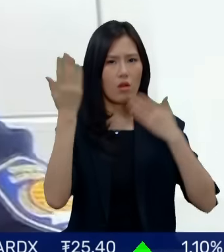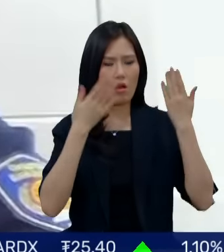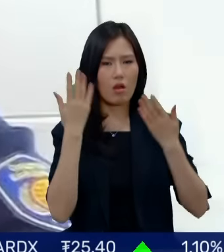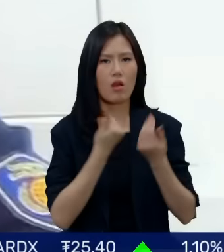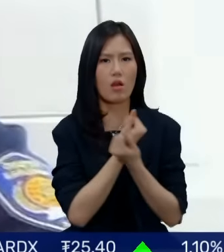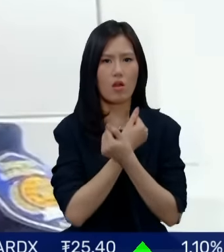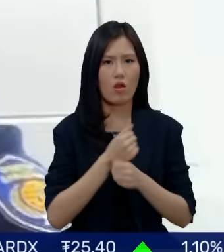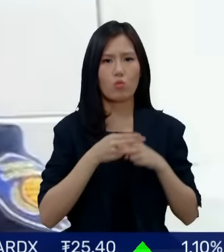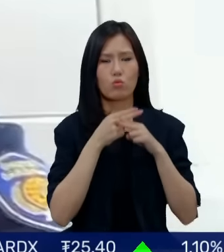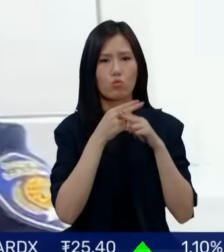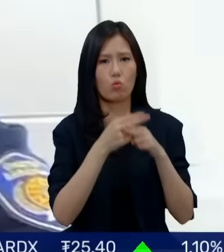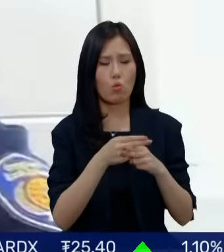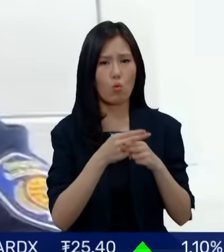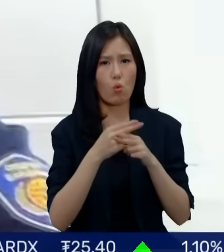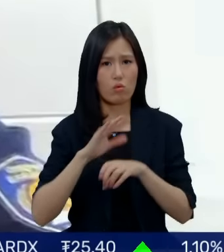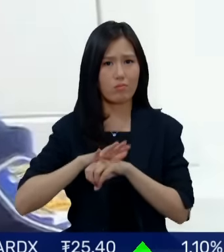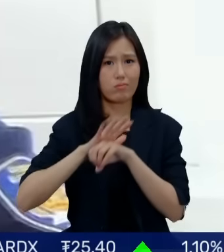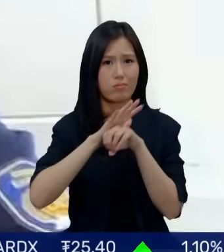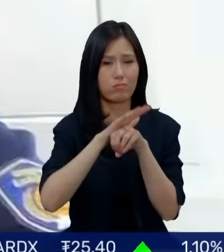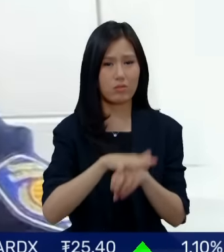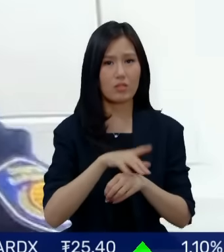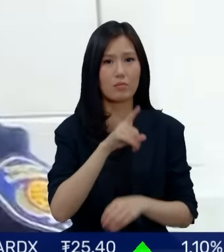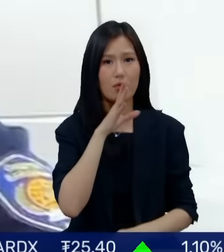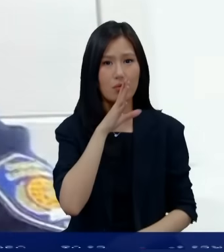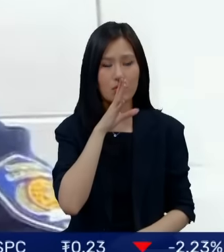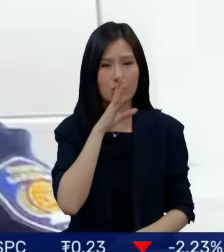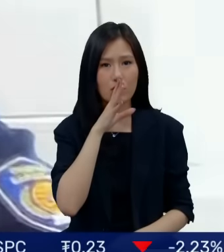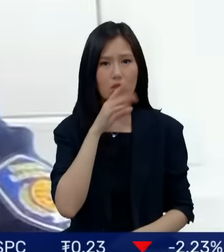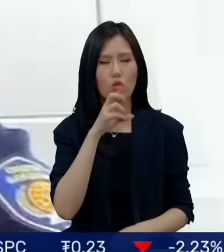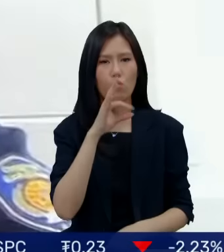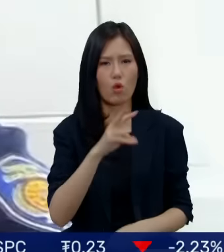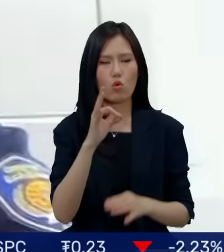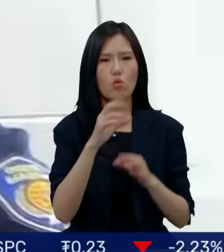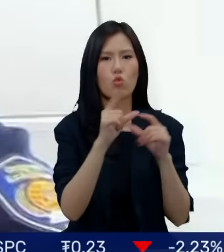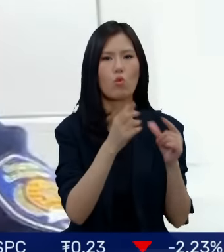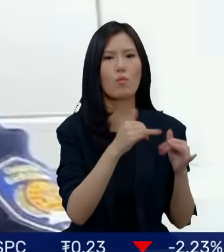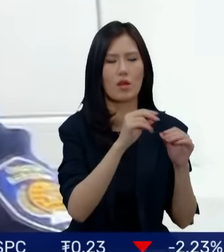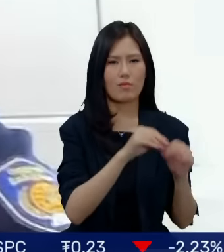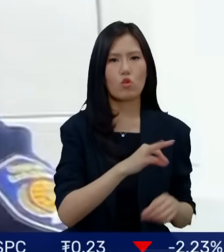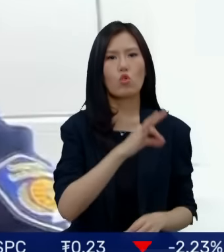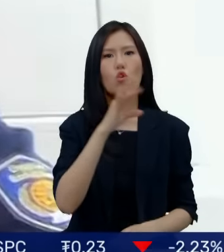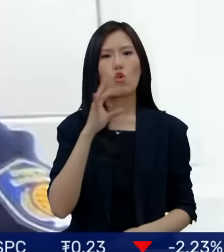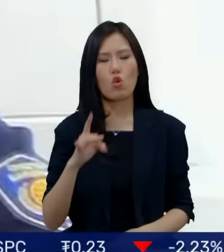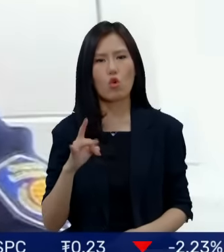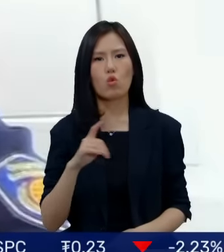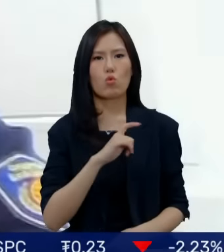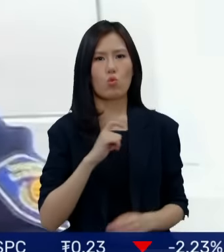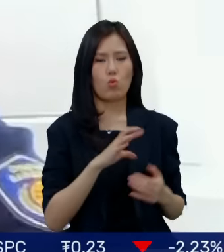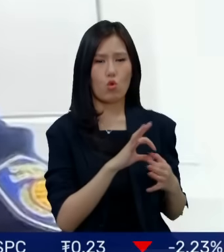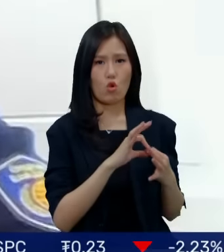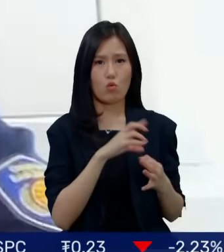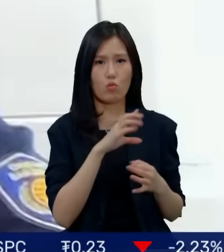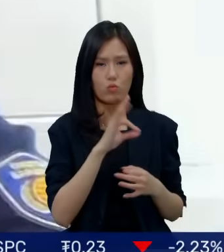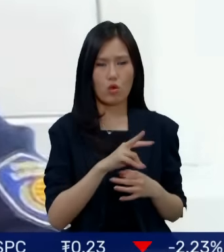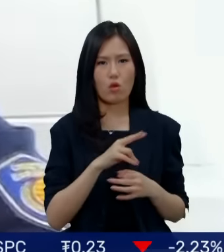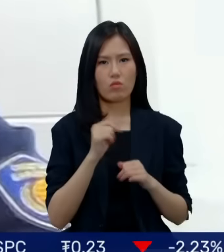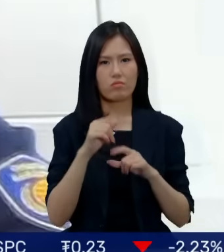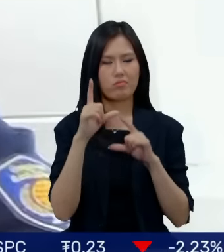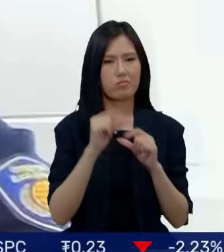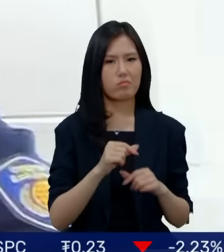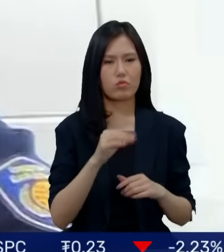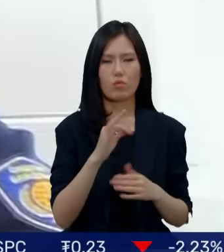туслах нислэгт бол одоо хөнгөлт чөлөөлт идэлн а бусад нислэгүүдд бол хөнгөлт чөлөөлөх боломж бол одоогийн хэрэгцээ